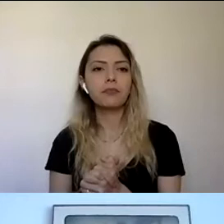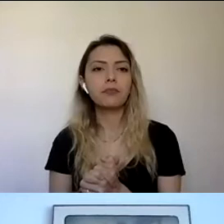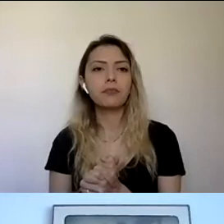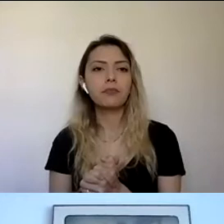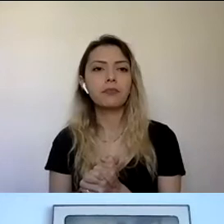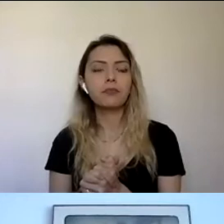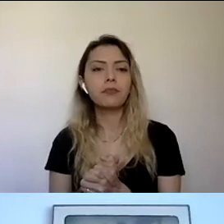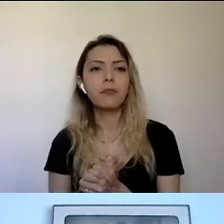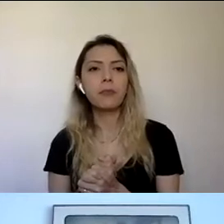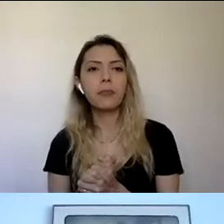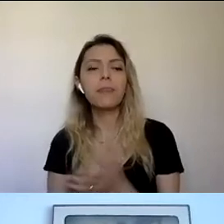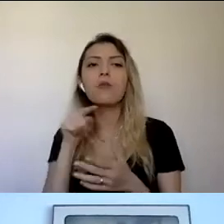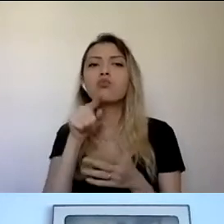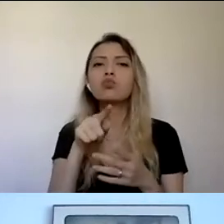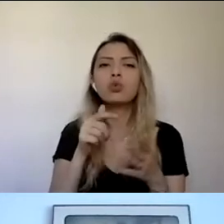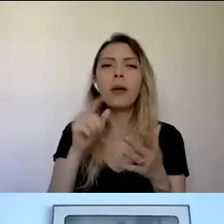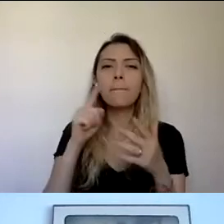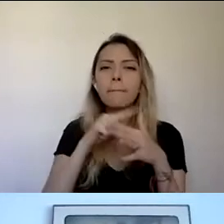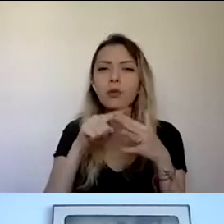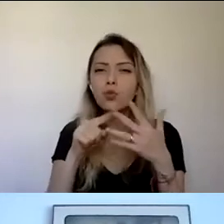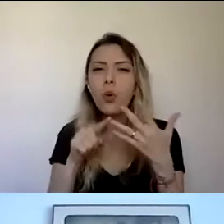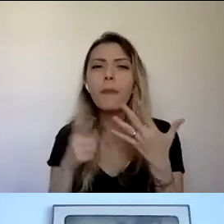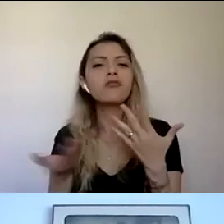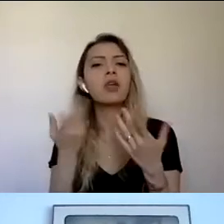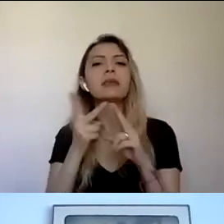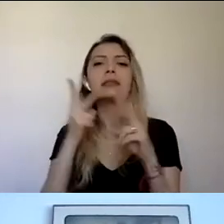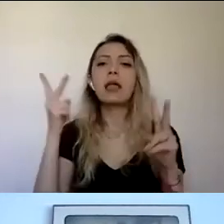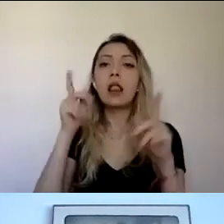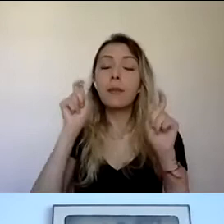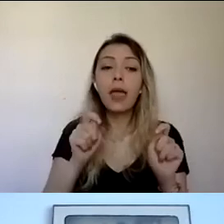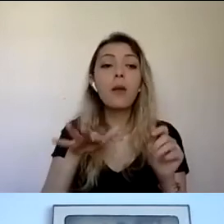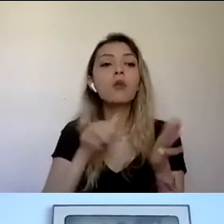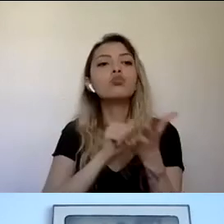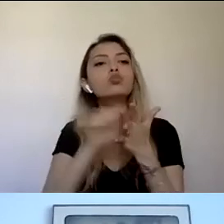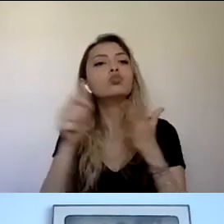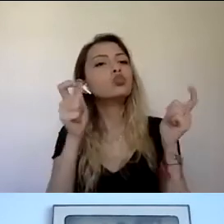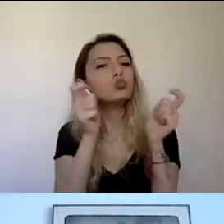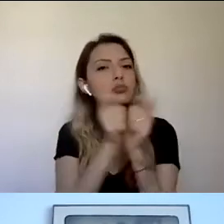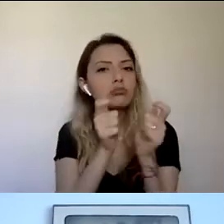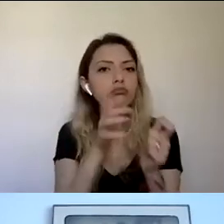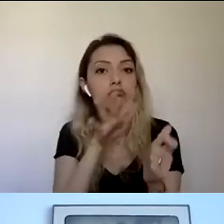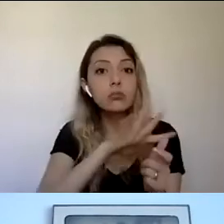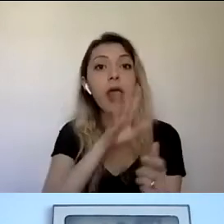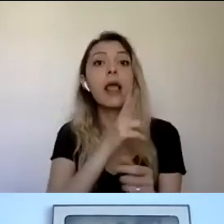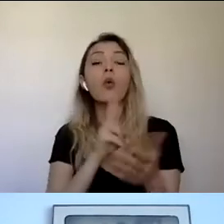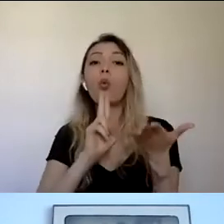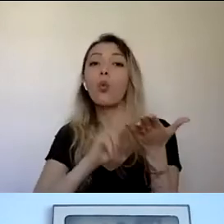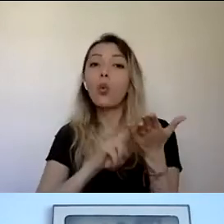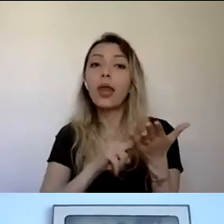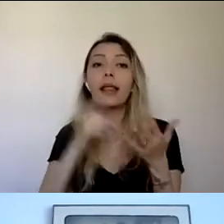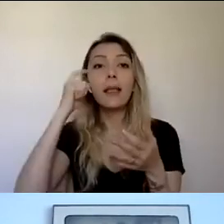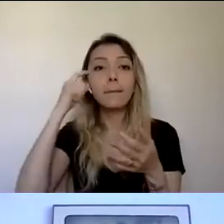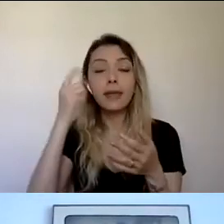örgütlerinin içerisindeki tüm üyeleriyle paylaşarak, bu bilgiyi paylaşarak herkesin bu